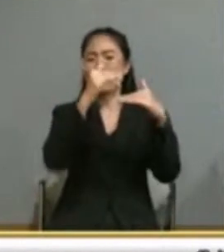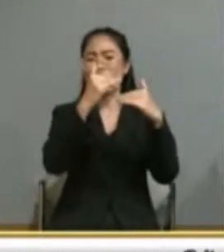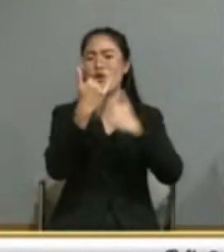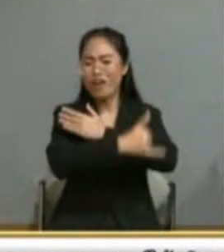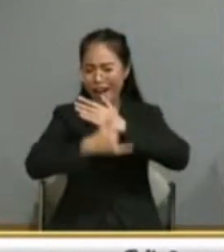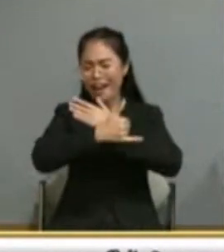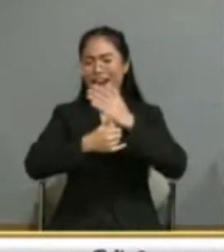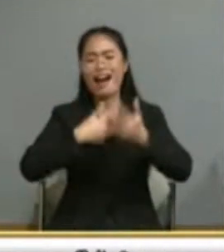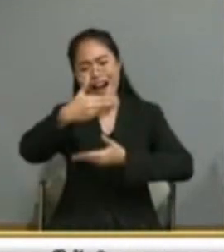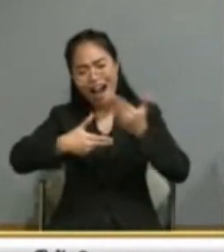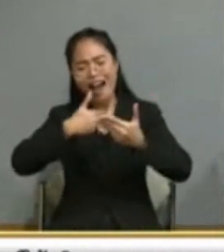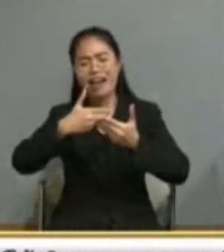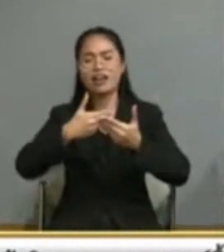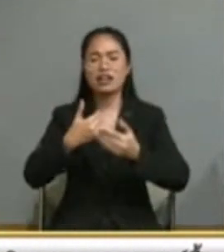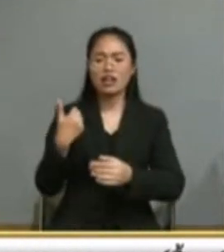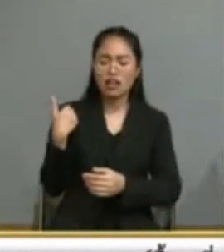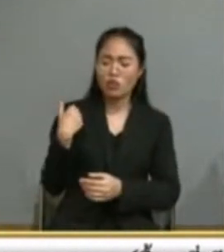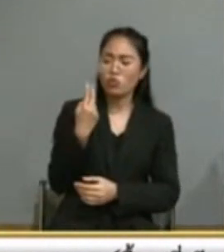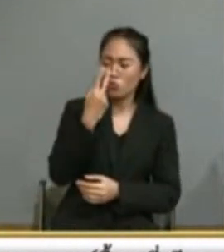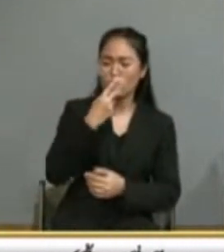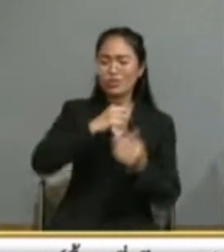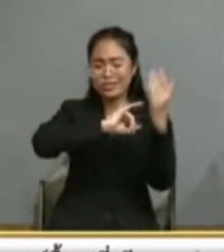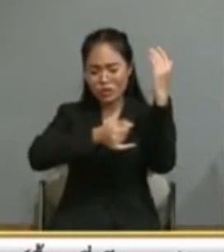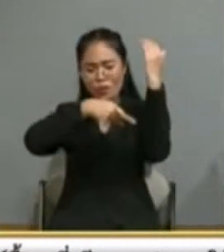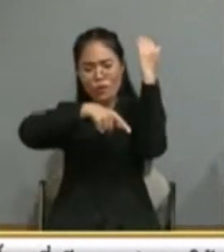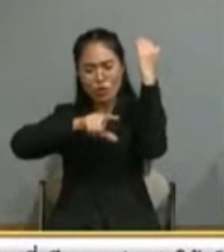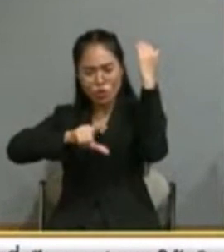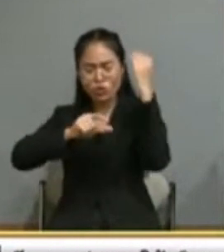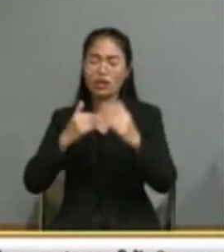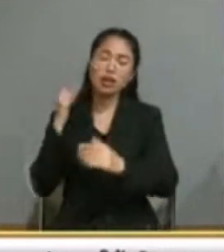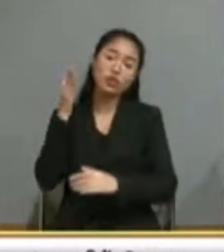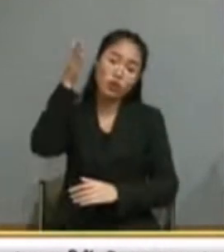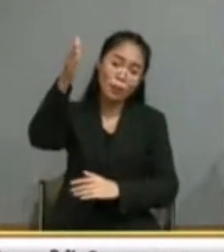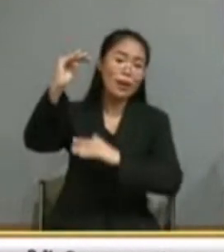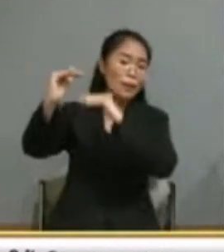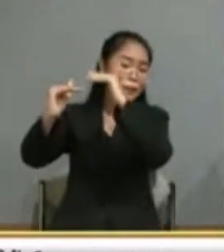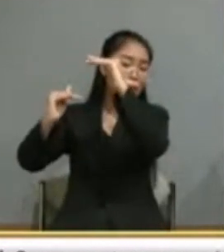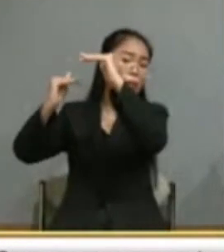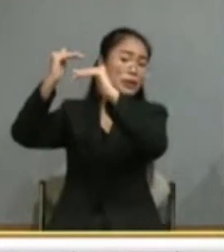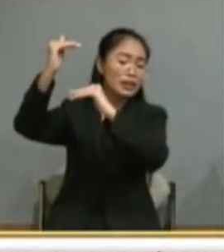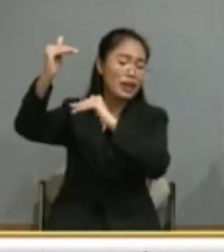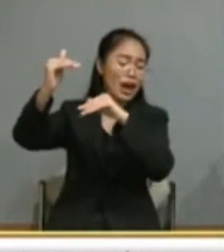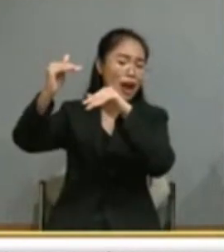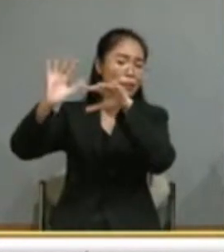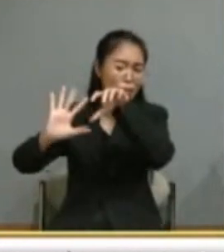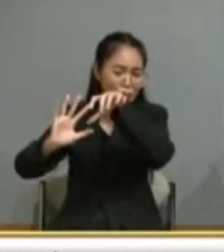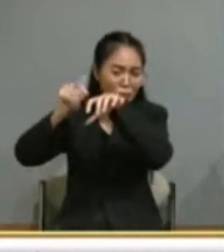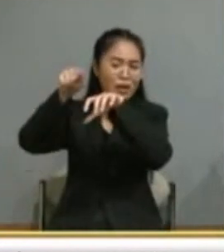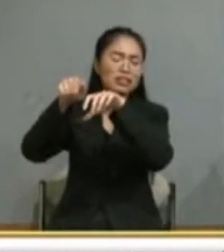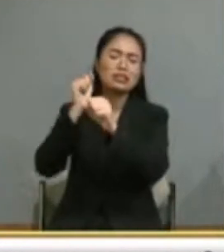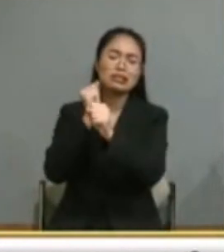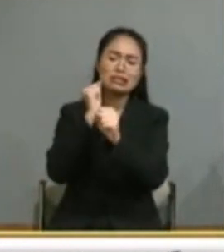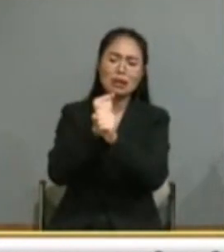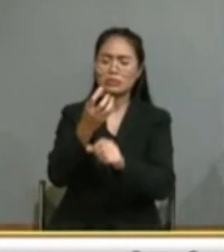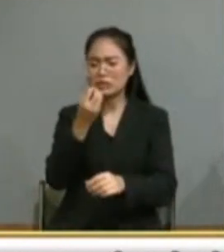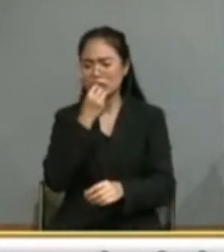พิน้ปิชชเหนโอกาส และเห็นศัRel fcode in่าจัหวของเราสามารพัฒนาทางด้านเป็เมืองภ